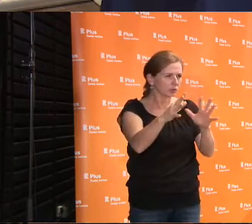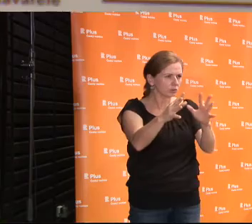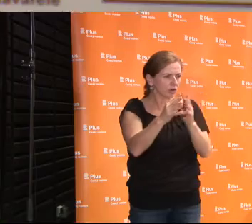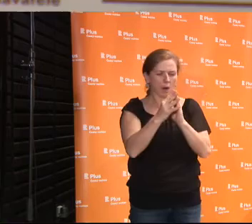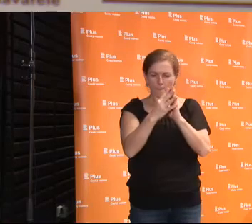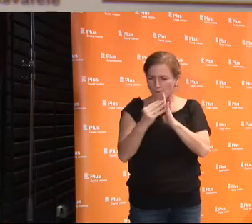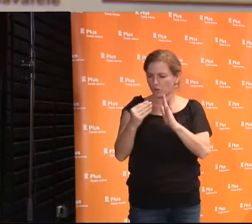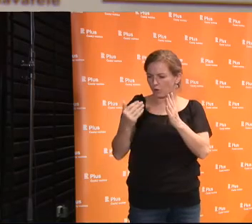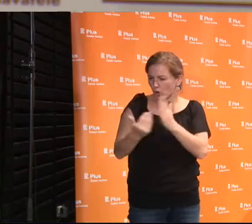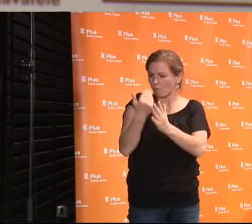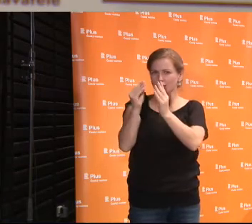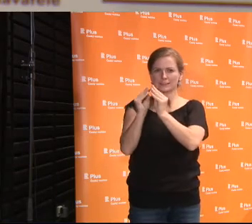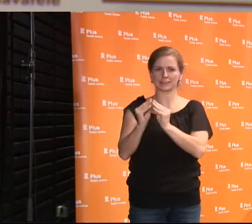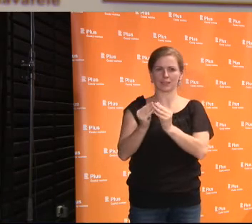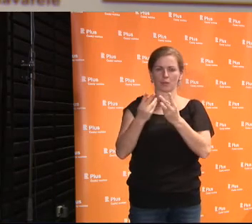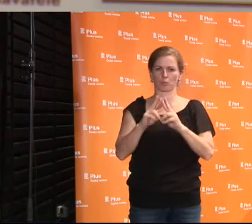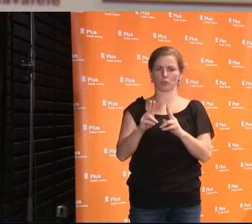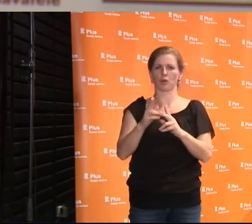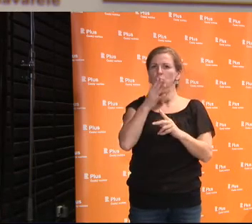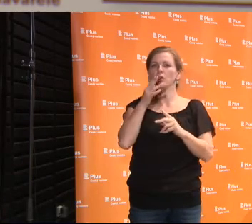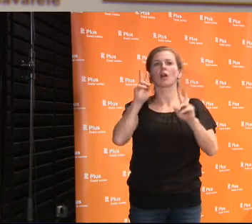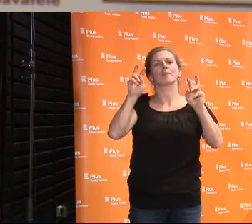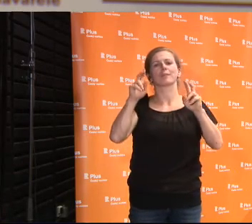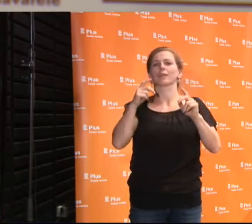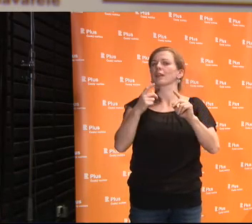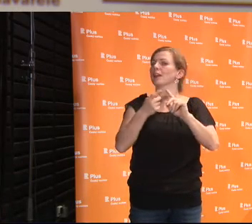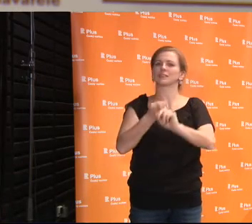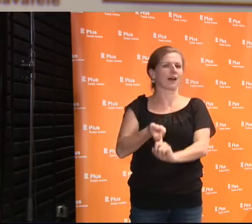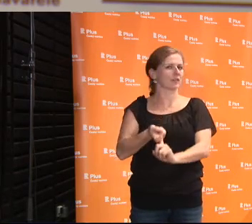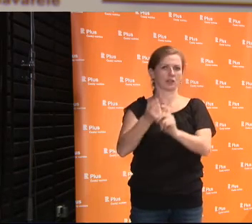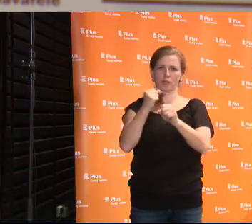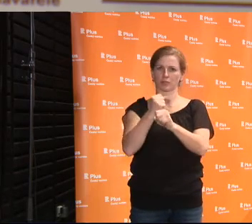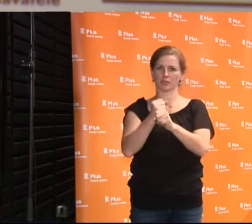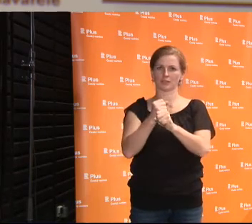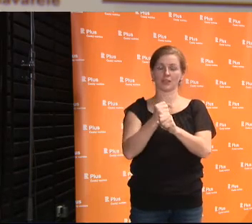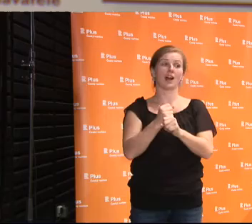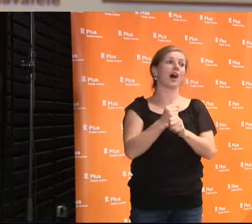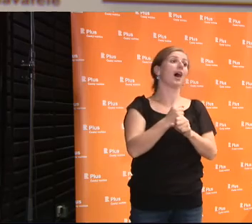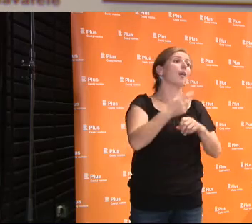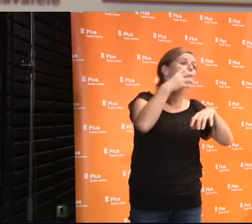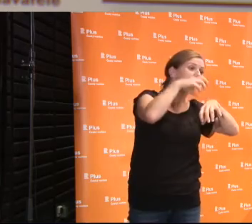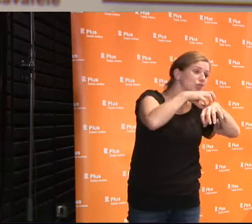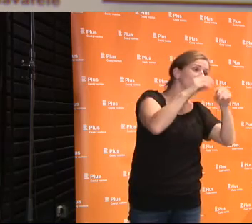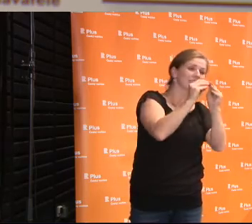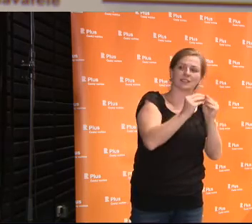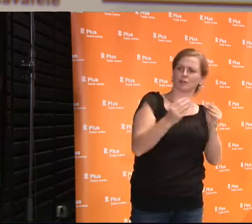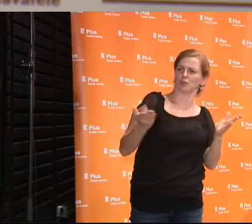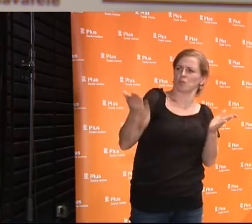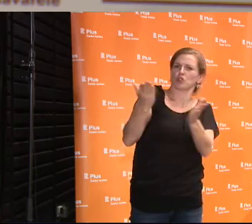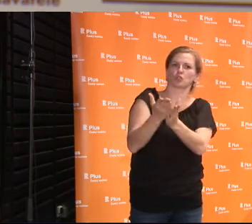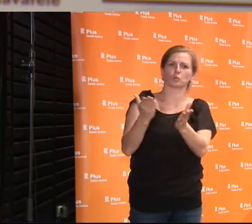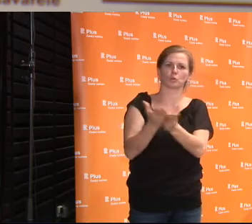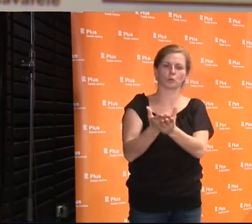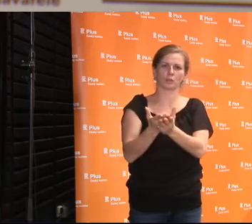práce, bude spousta nezávislé práce, tomu se musí přizpůsobit pojišťovací systémy a tak dále. Takže my vlastně jsme